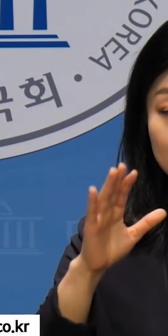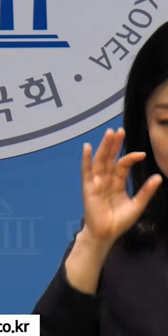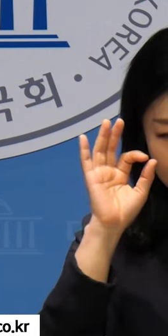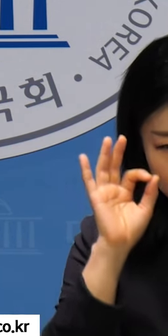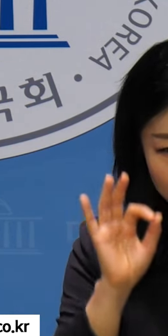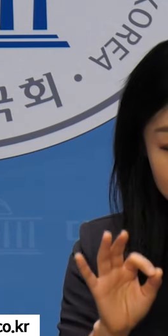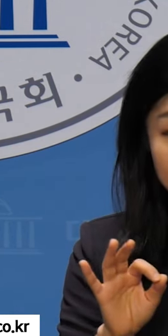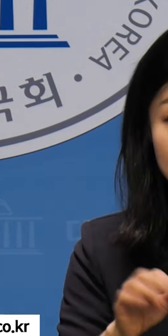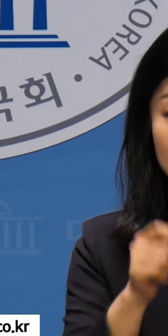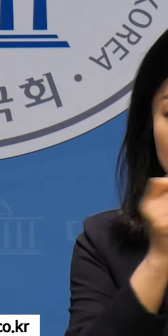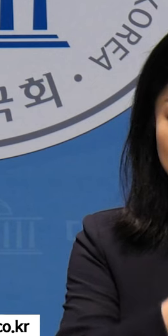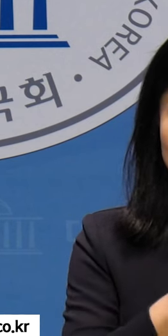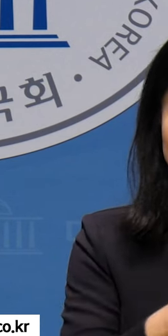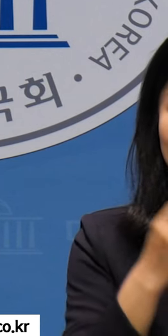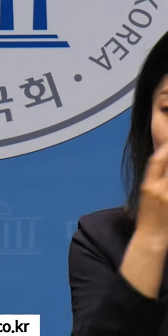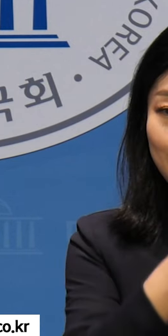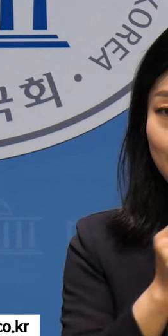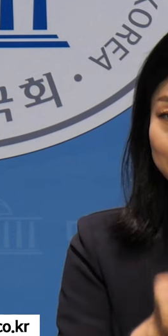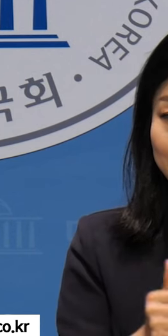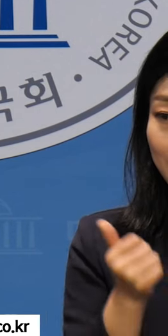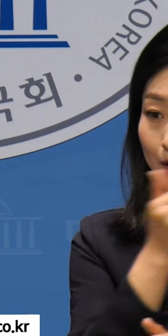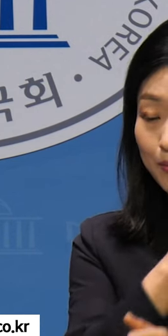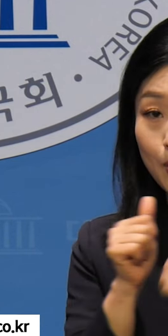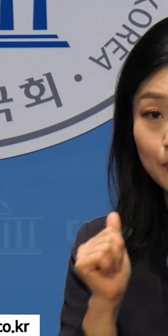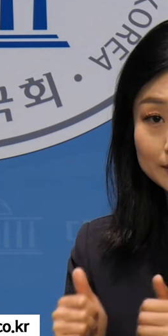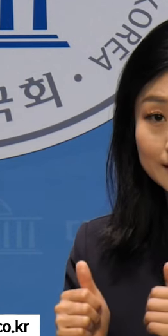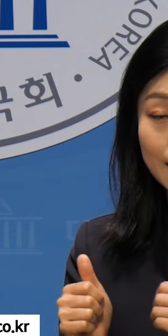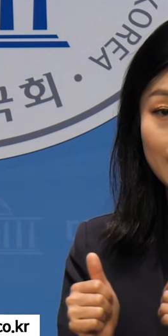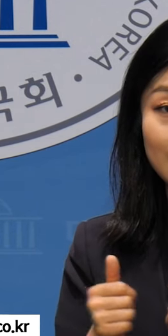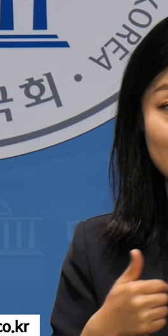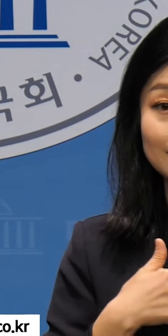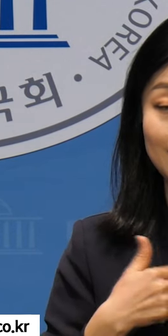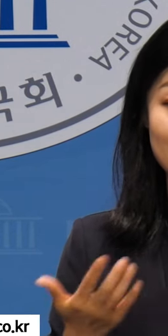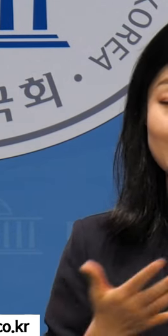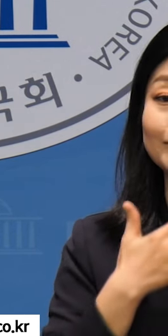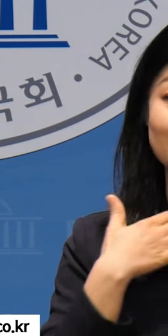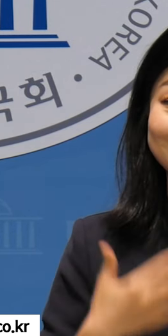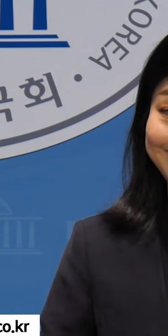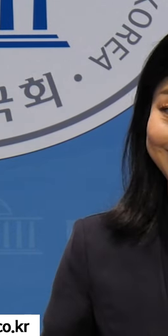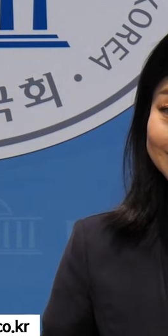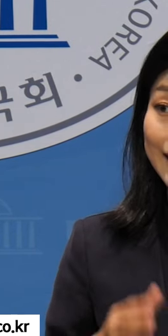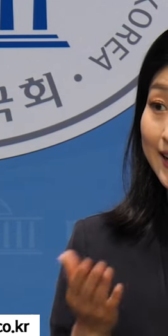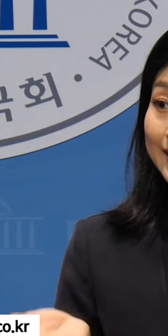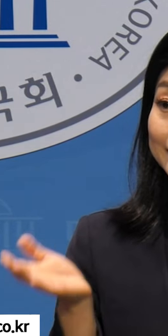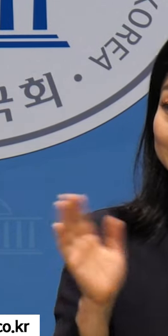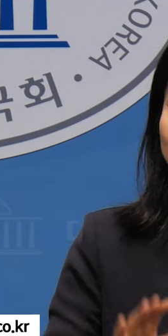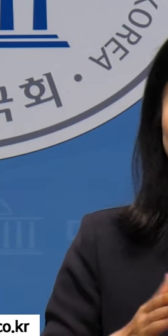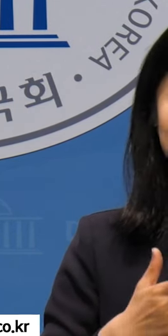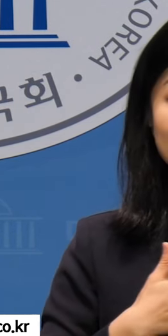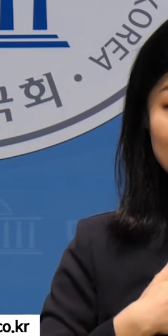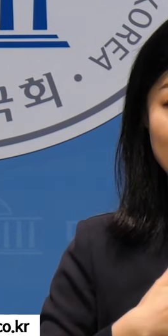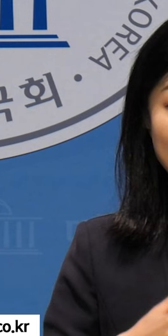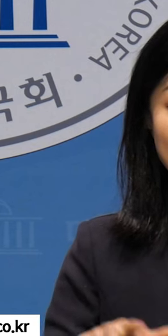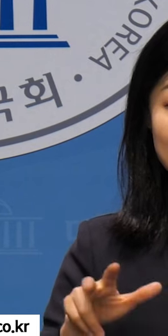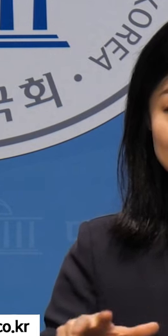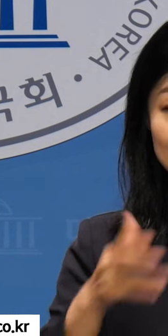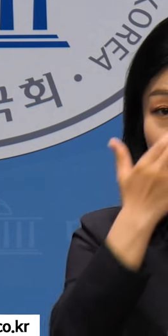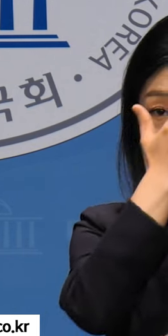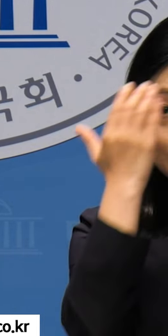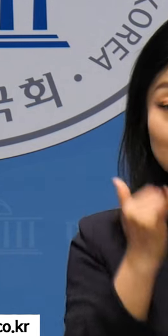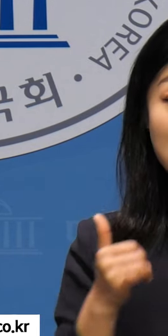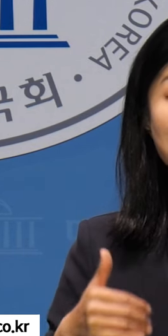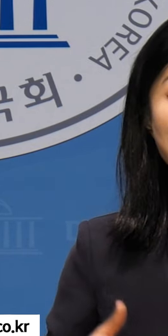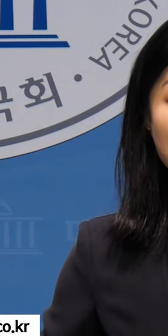이루는 판사, 검사, 변호사 출신이 아닙니다. 하지만 단언컨대 지금 이 시대